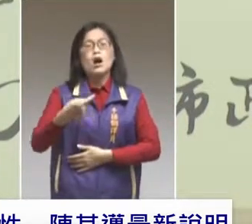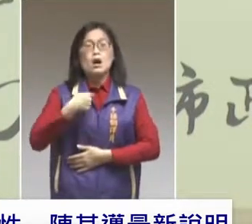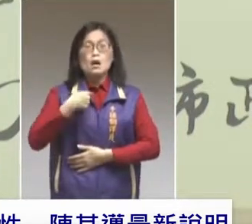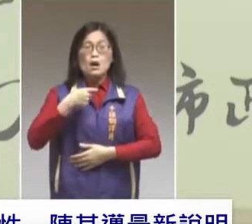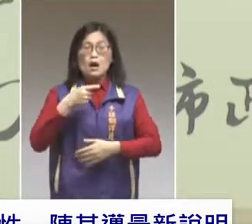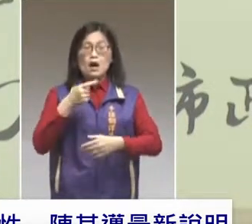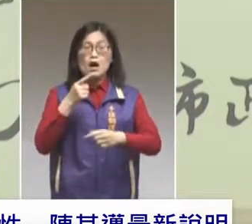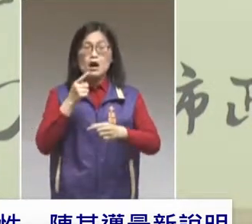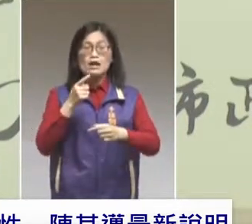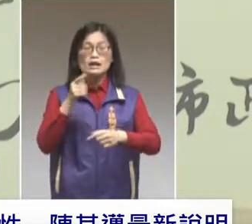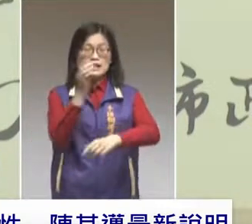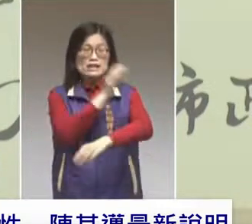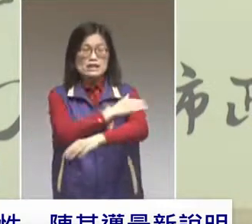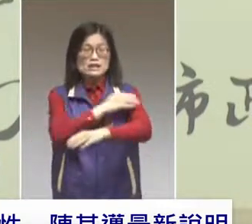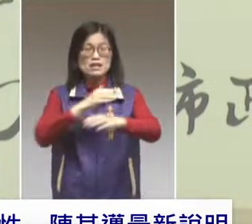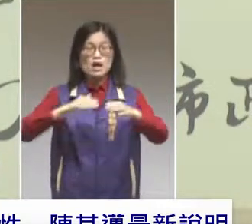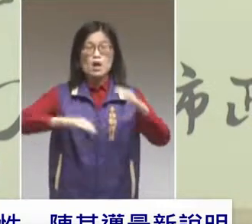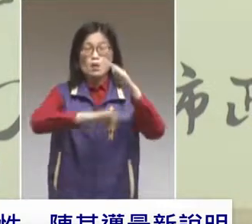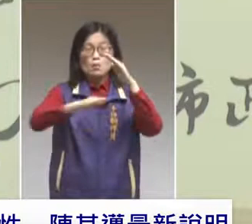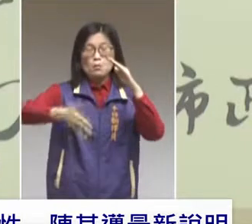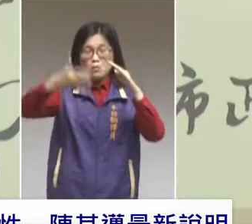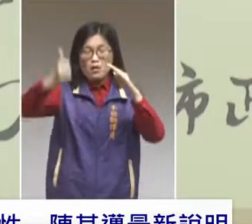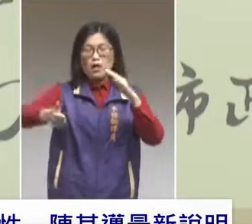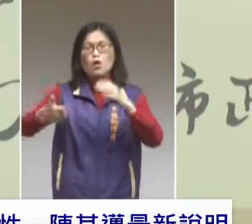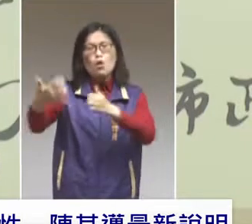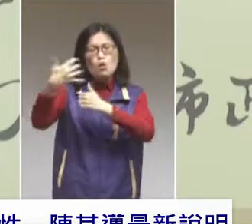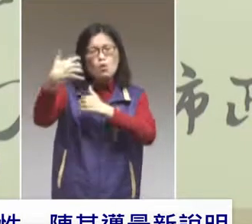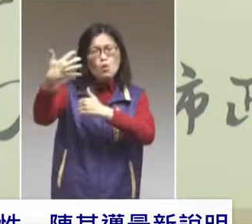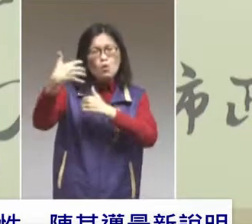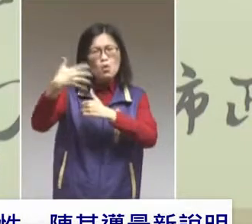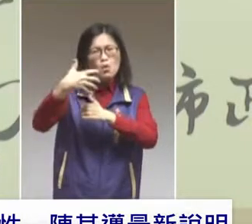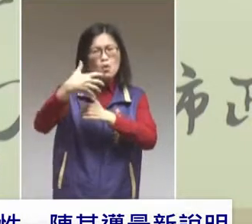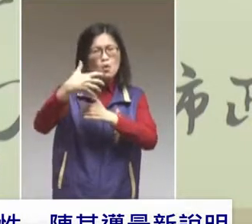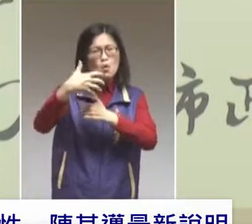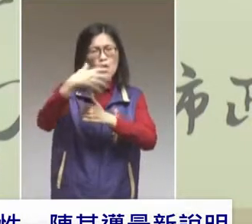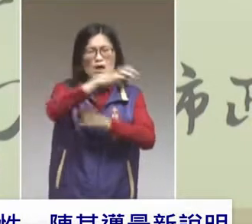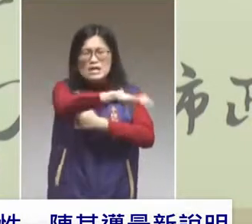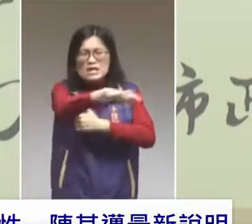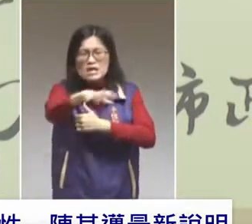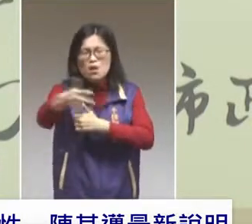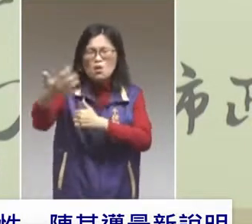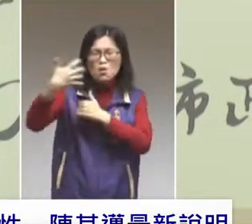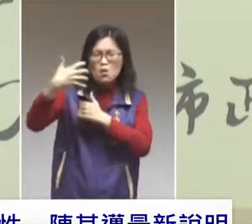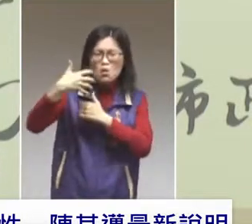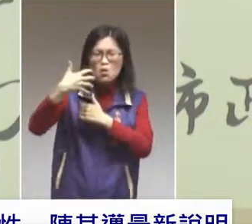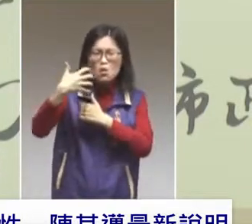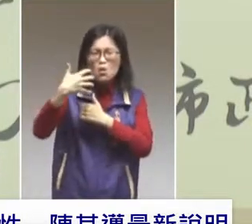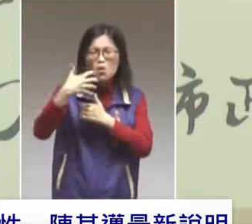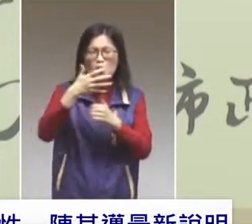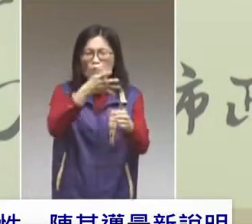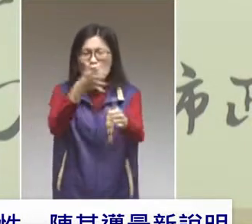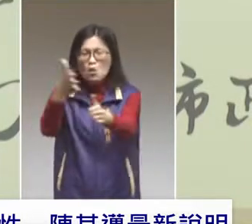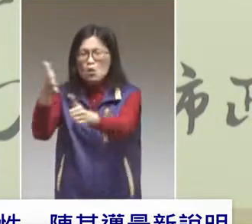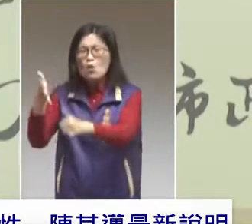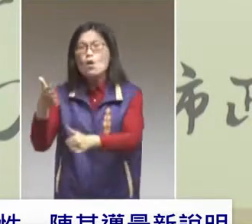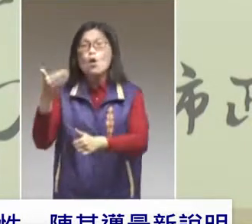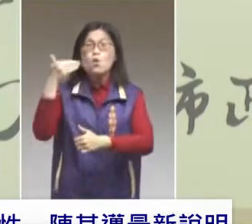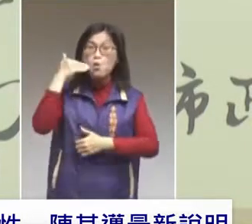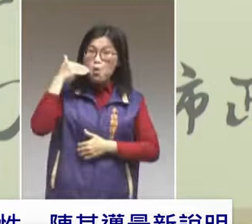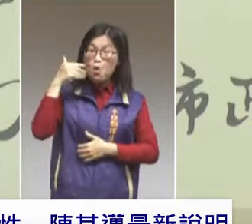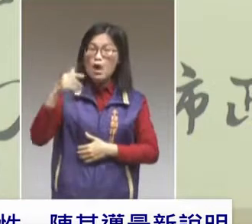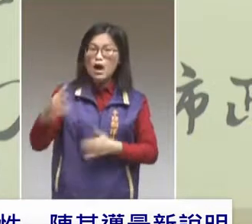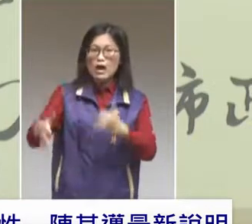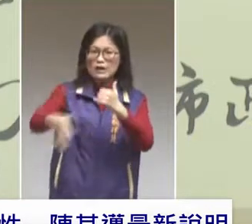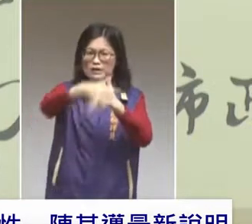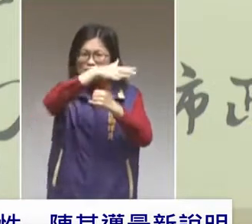天疫情指挥中心那个陈时中部长也有询问我们地方的意见，那我们当然也